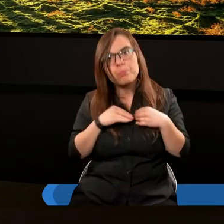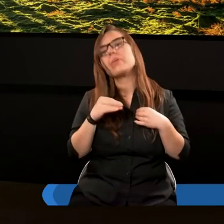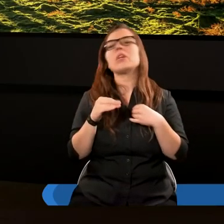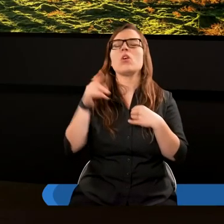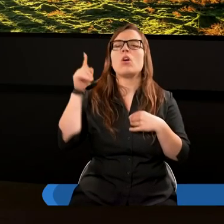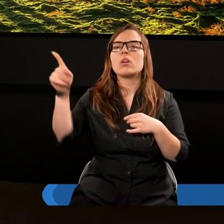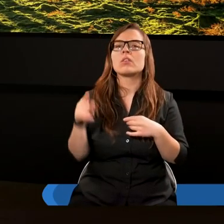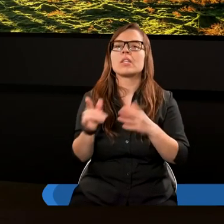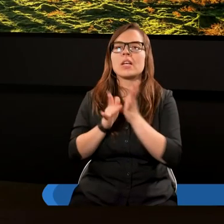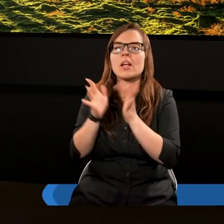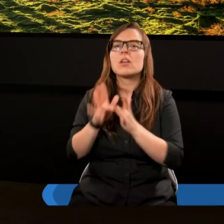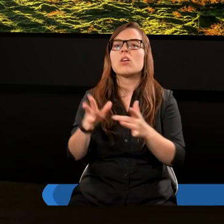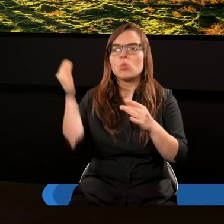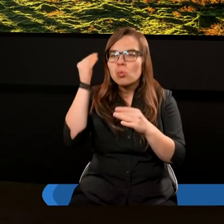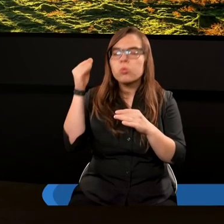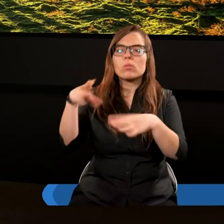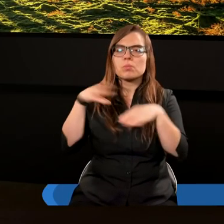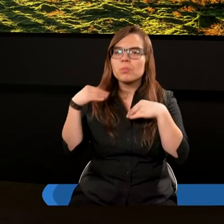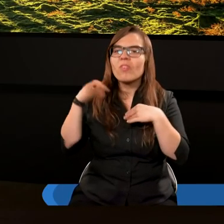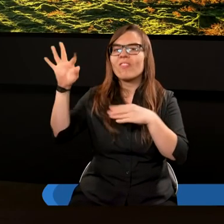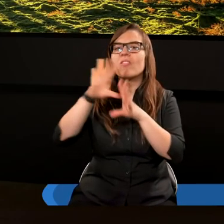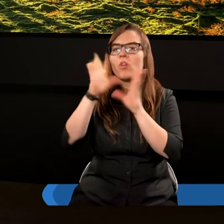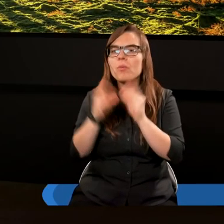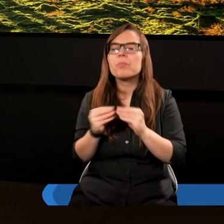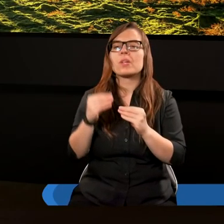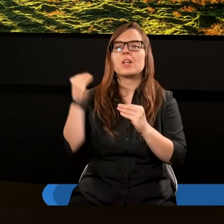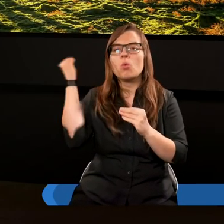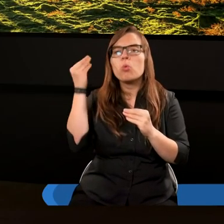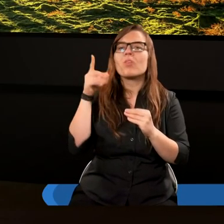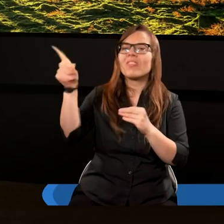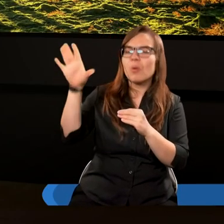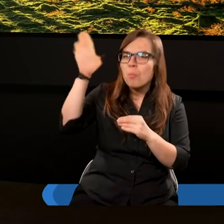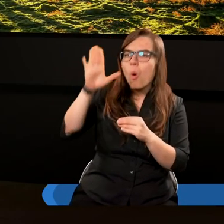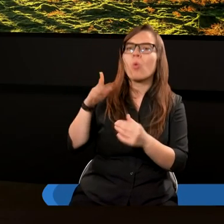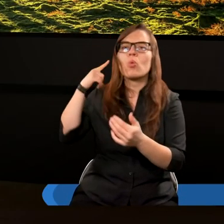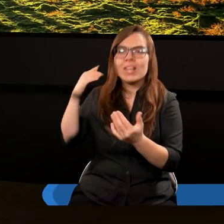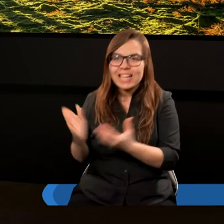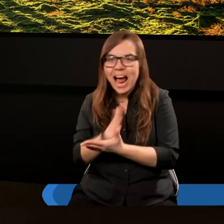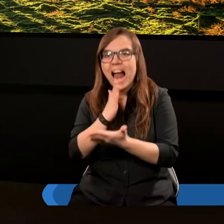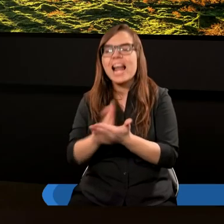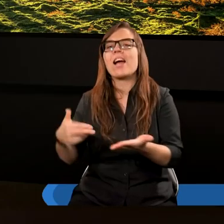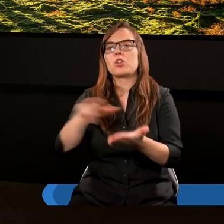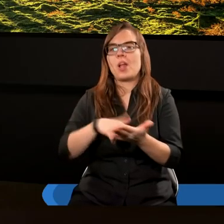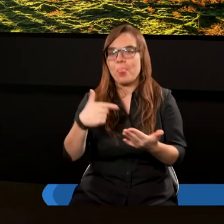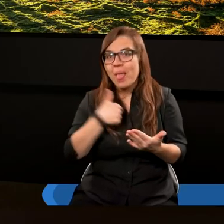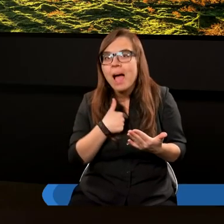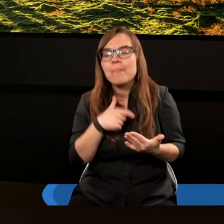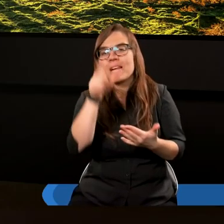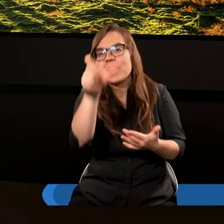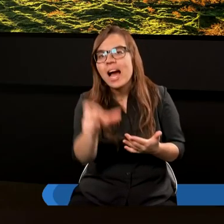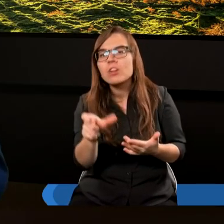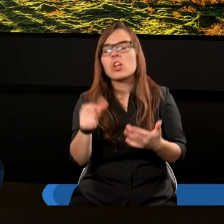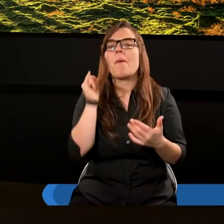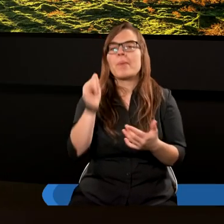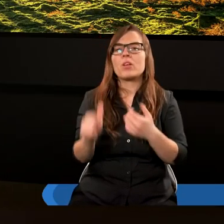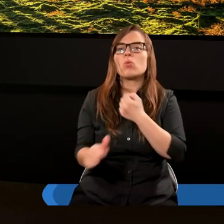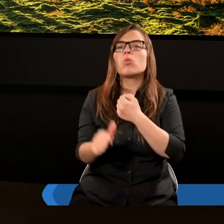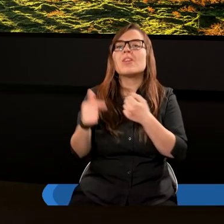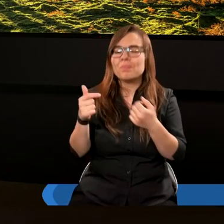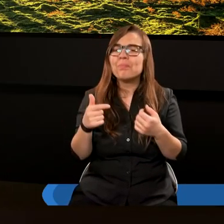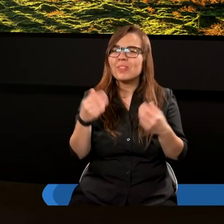miłość, poczuć się akceptowany przez Pana Boga, poczuć się, że naprawdę Bogu zależy na mnie, nie starać się udowadniać,